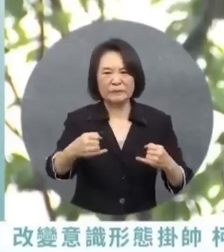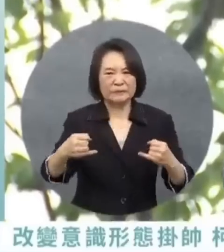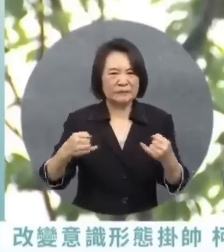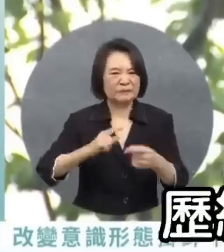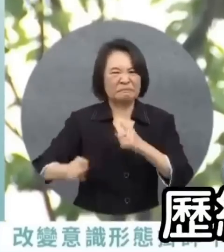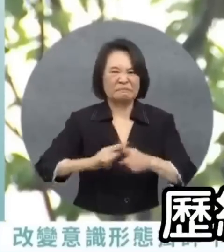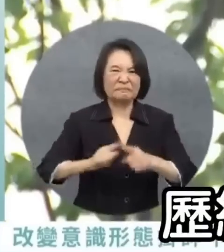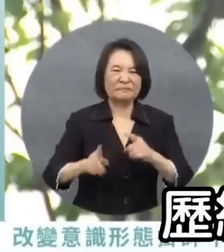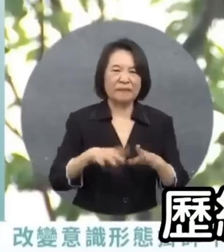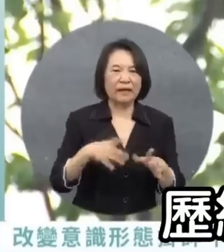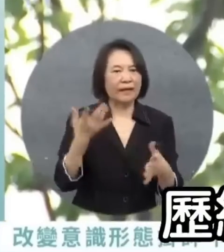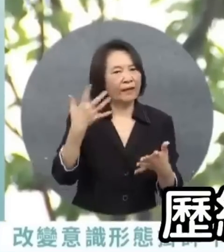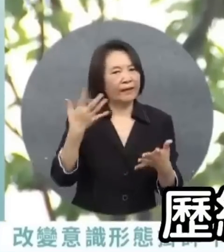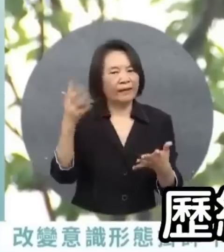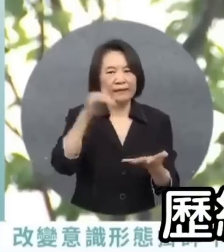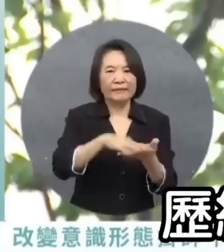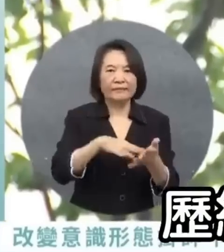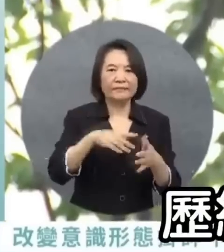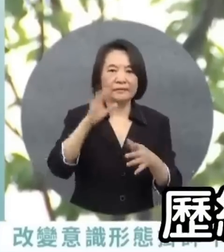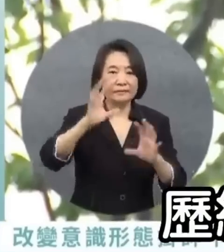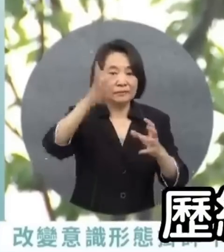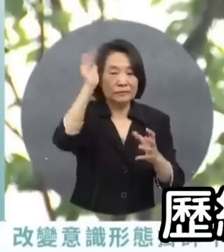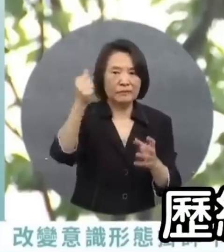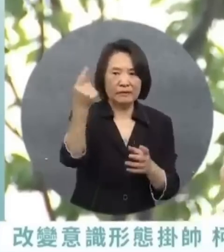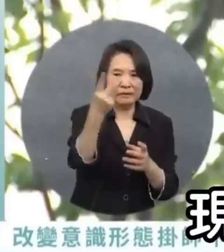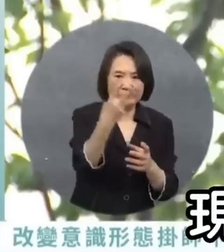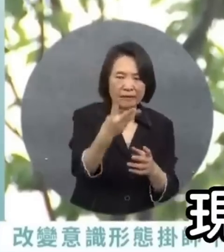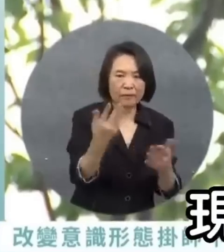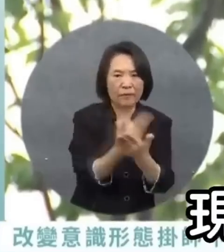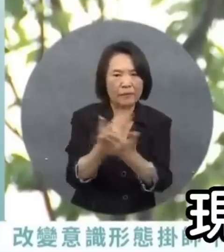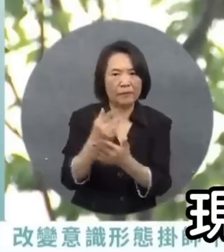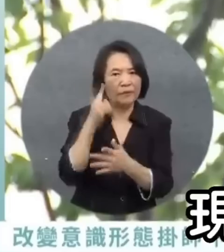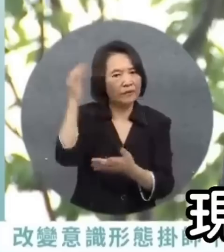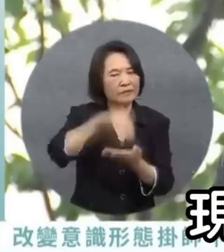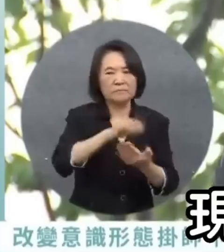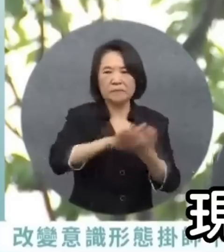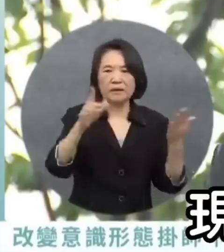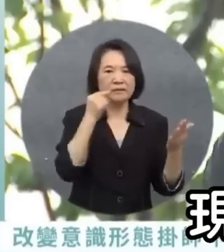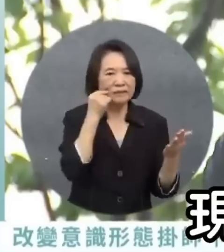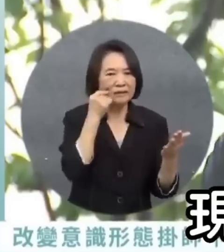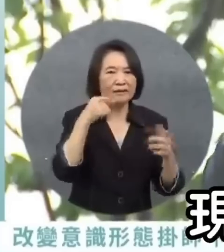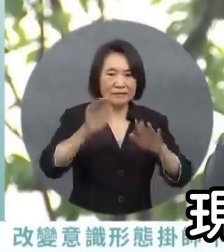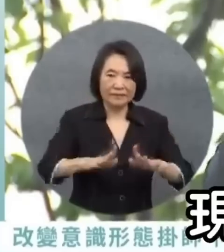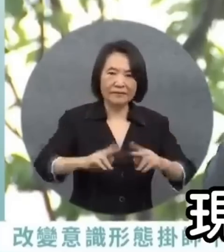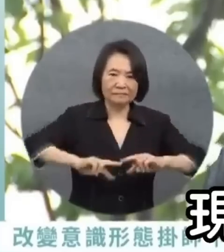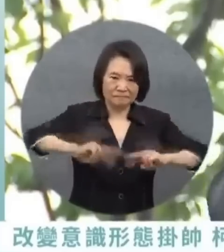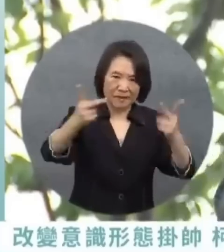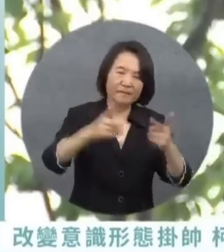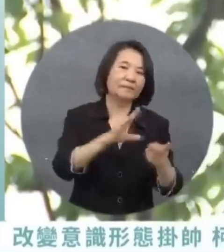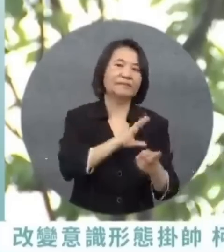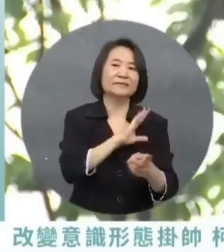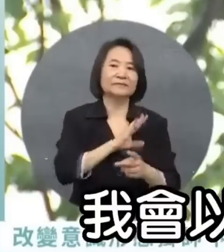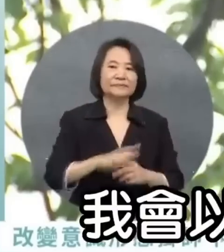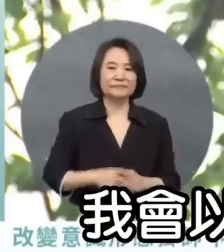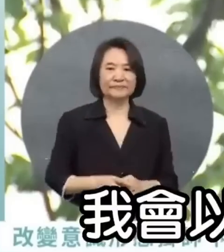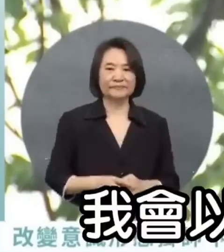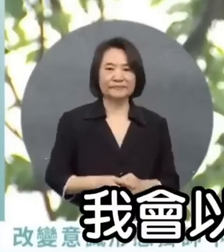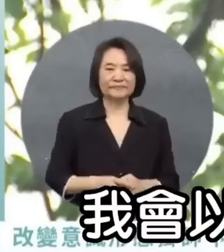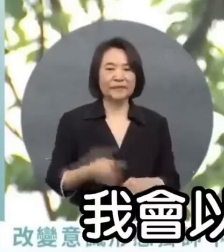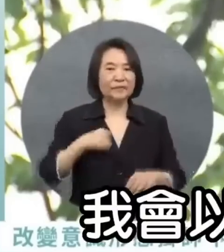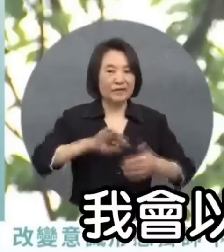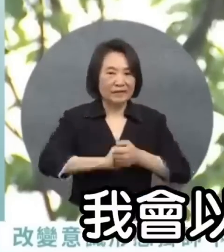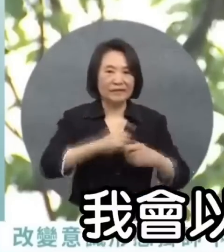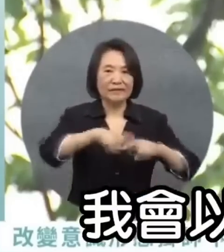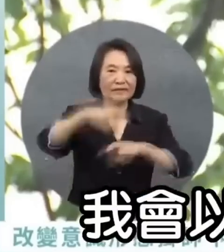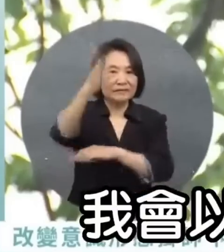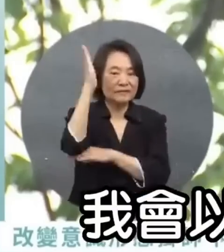面，历经三位总统无法解决，现在是改变的时候了。我会以联合